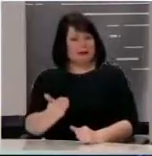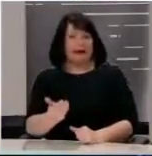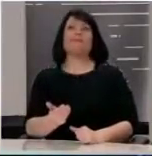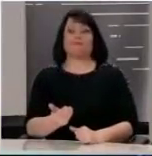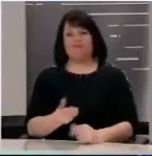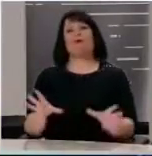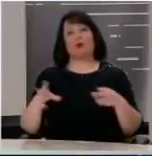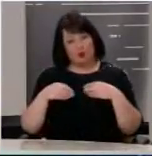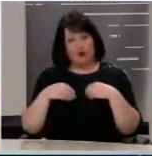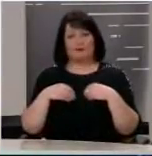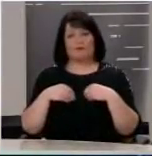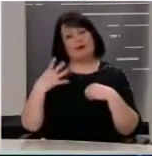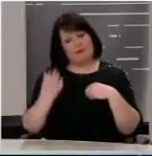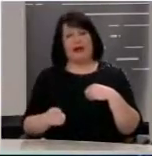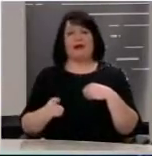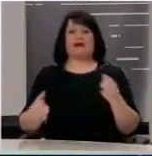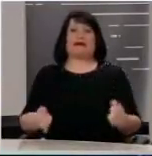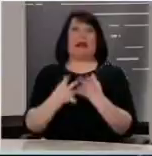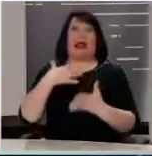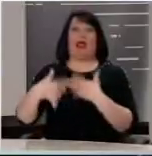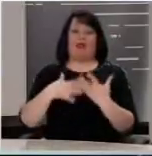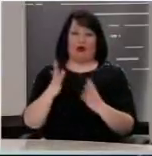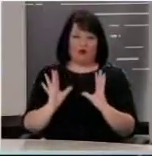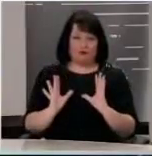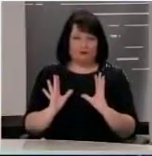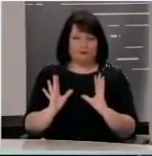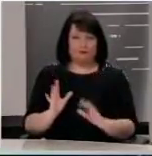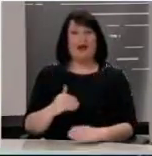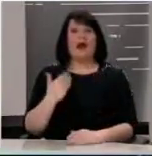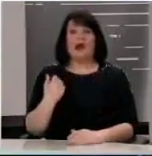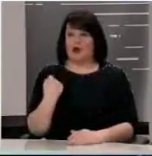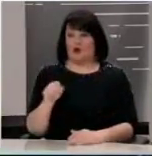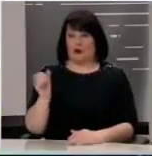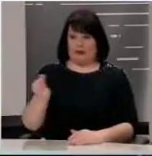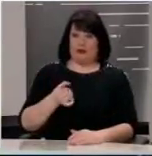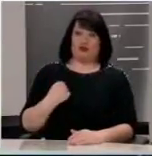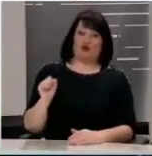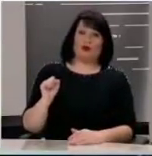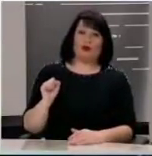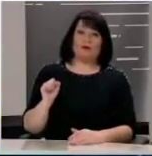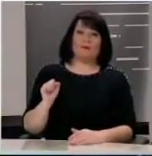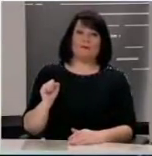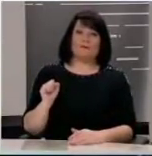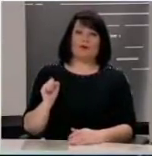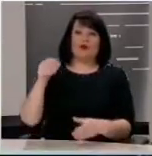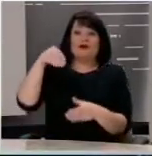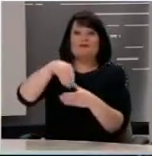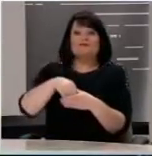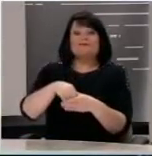αποδεκτήκατε ότι υπάρχει σκάνδαλο. Αλλά αρνηθήκατε την εμπλοκή